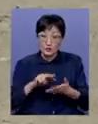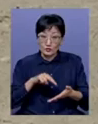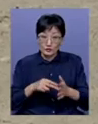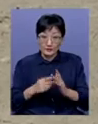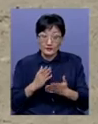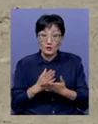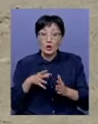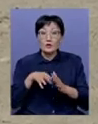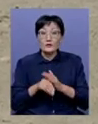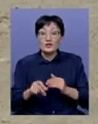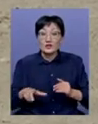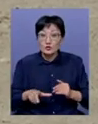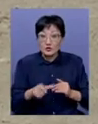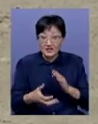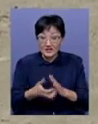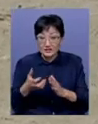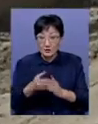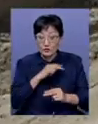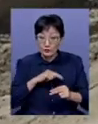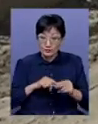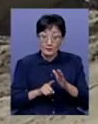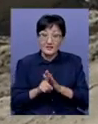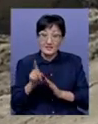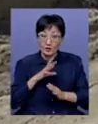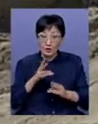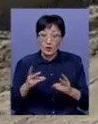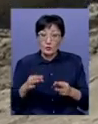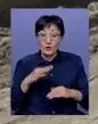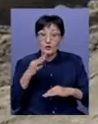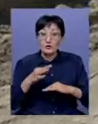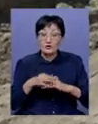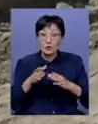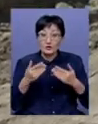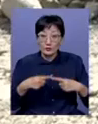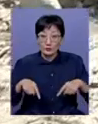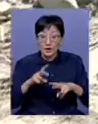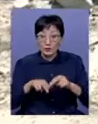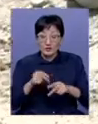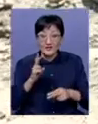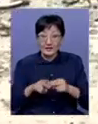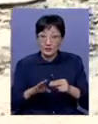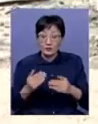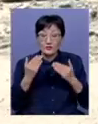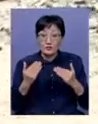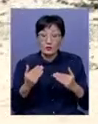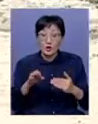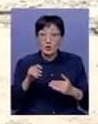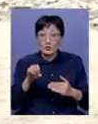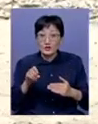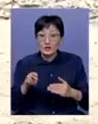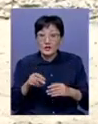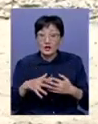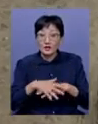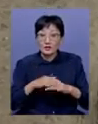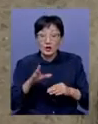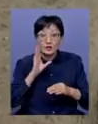жоспарланған. Соның аясында жолдар қазылып, жұмыстар басталып кеткен еді. Бірақ жауапсыз мердігер құрылысты аяқтамай, ақыр соңында өжет халқы судан